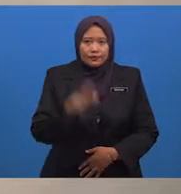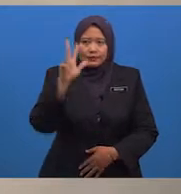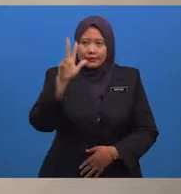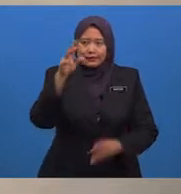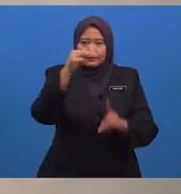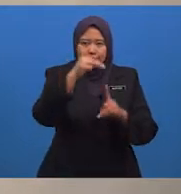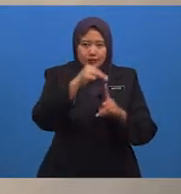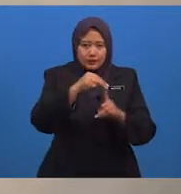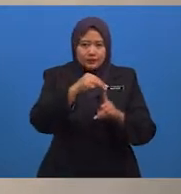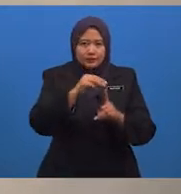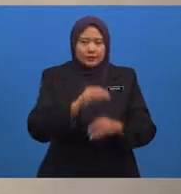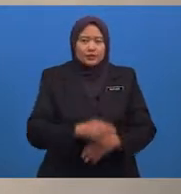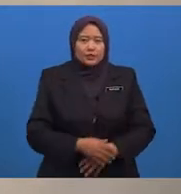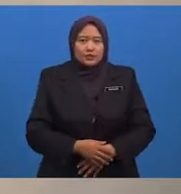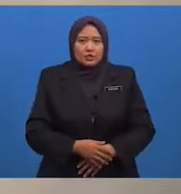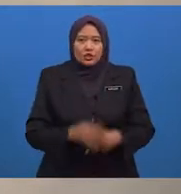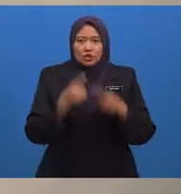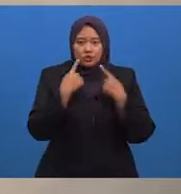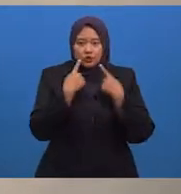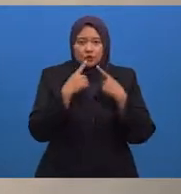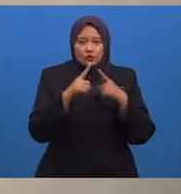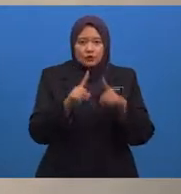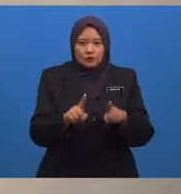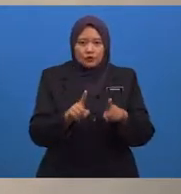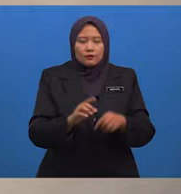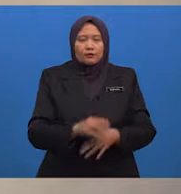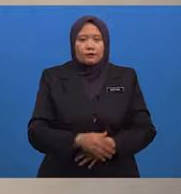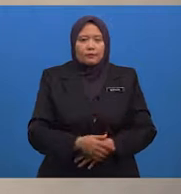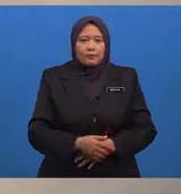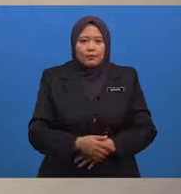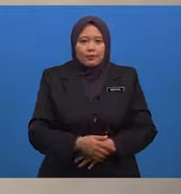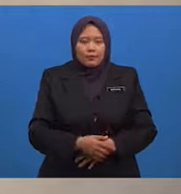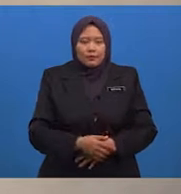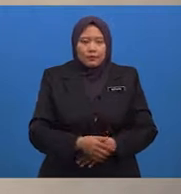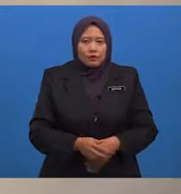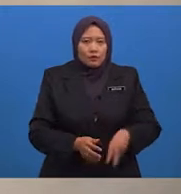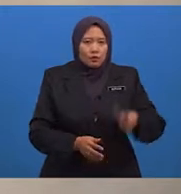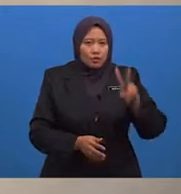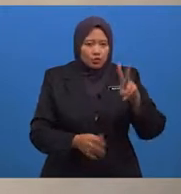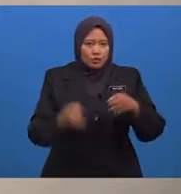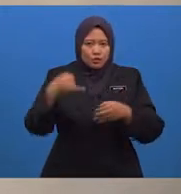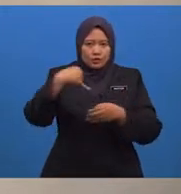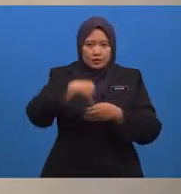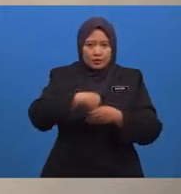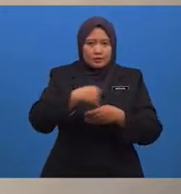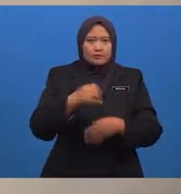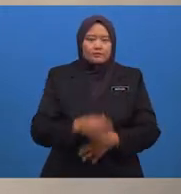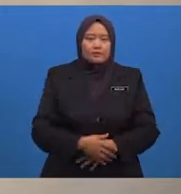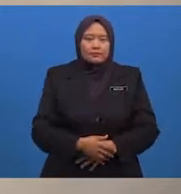markah. Oleh itu, jawapan yang diperlukan adalah 2 isi tepat yang